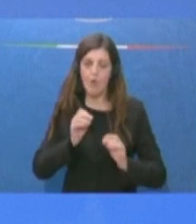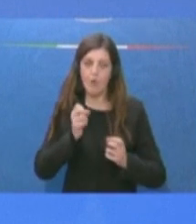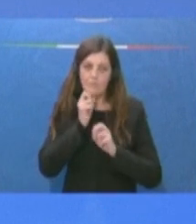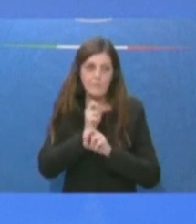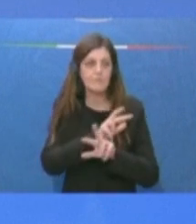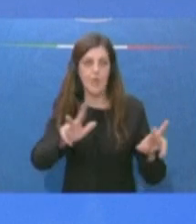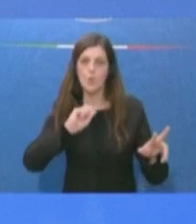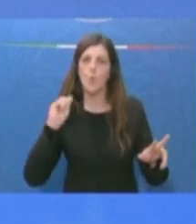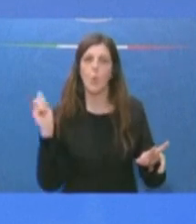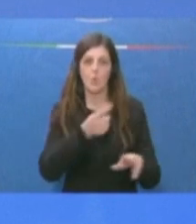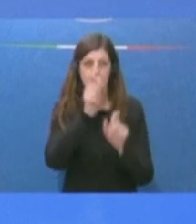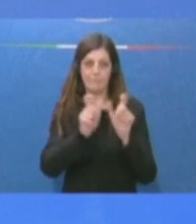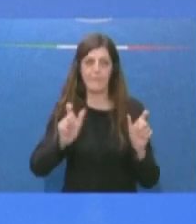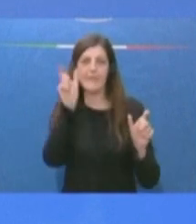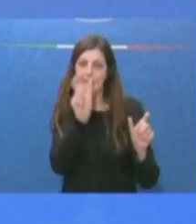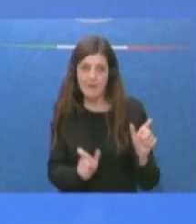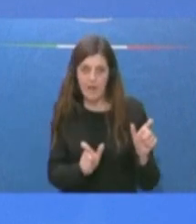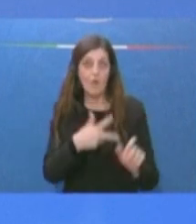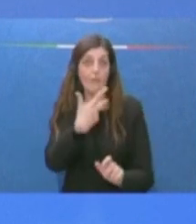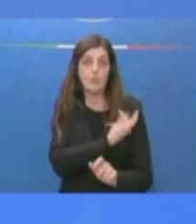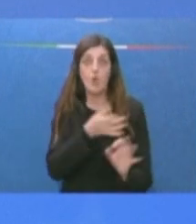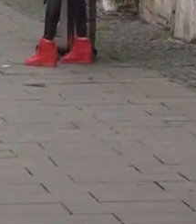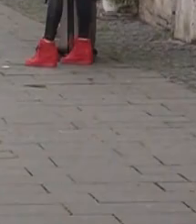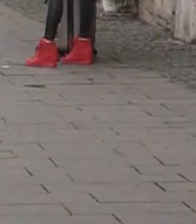che non si sono ancora vaccinati a farlo.